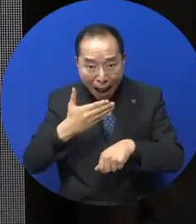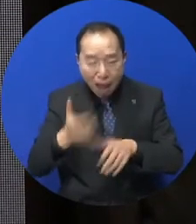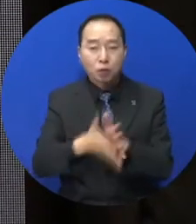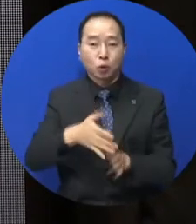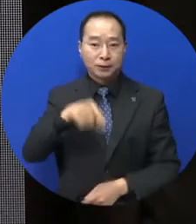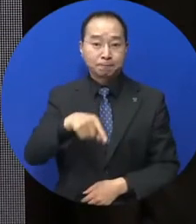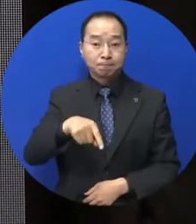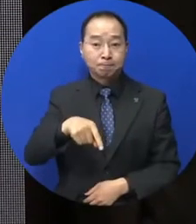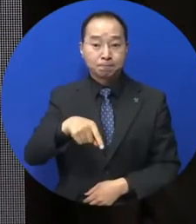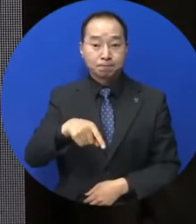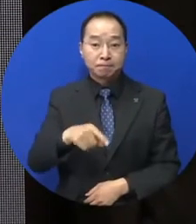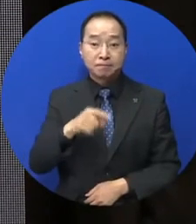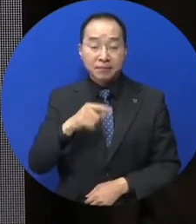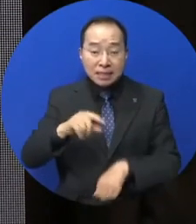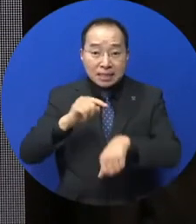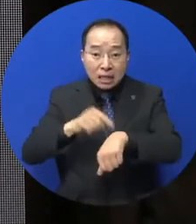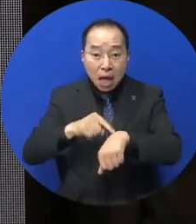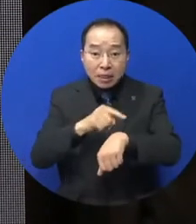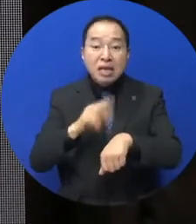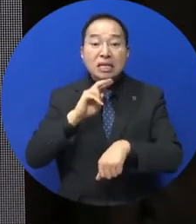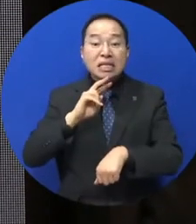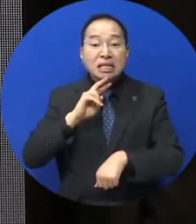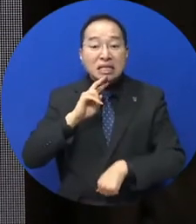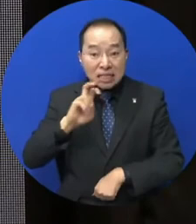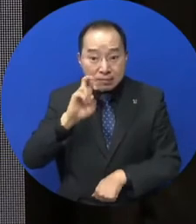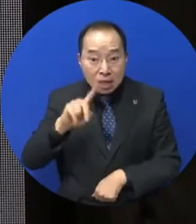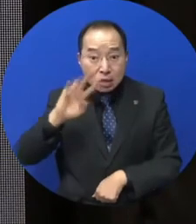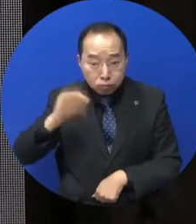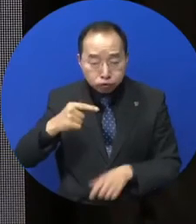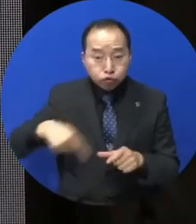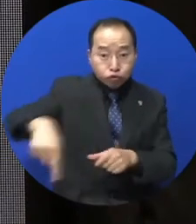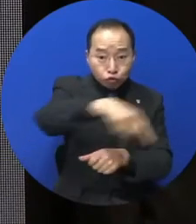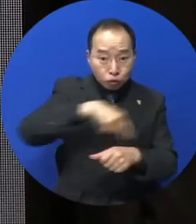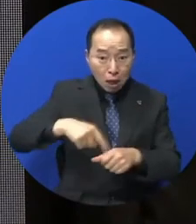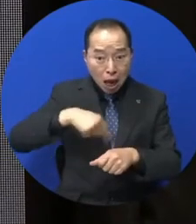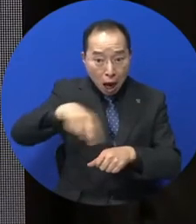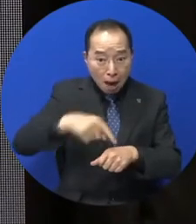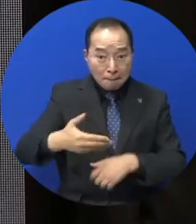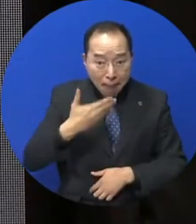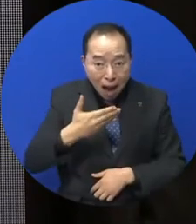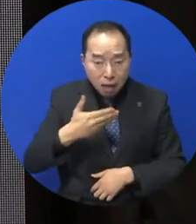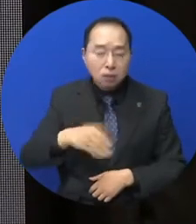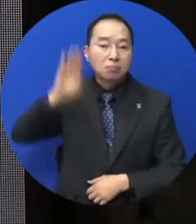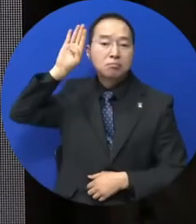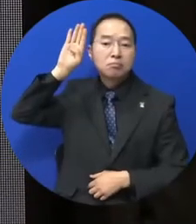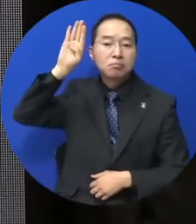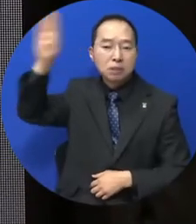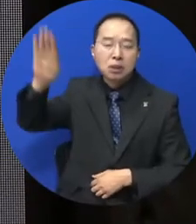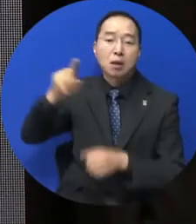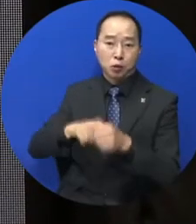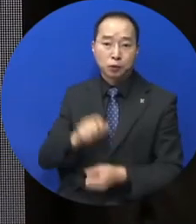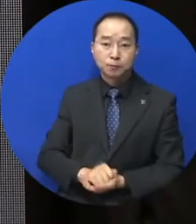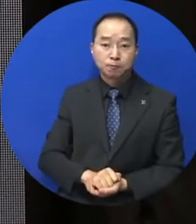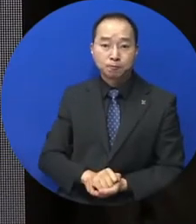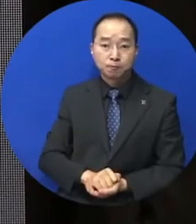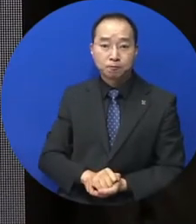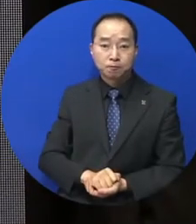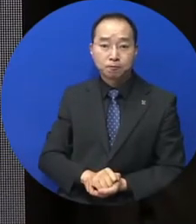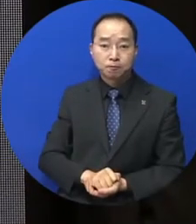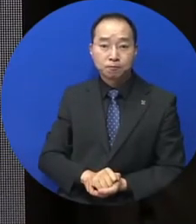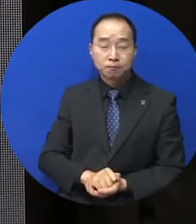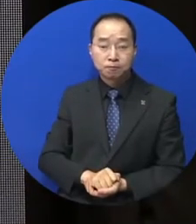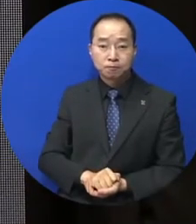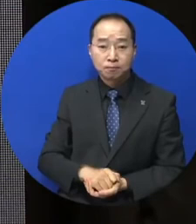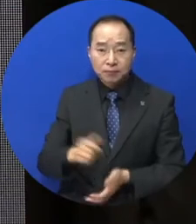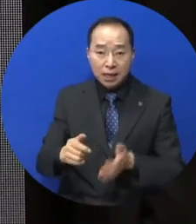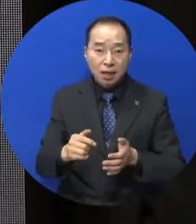그것입니다. 21분 컴팩트 도시는 우리의 미래입니다. 이제는 도시 중심에서 그린 다획화